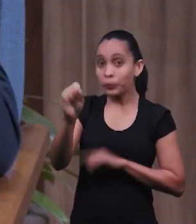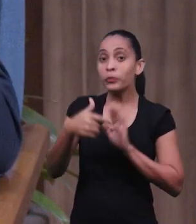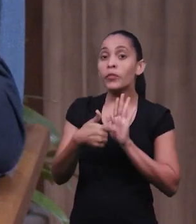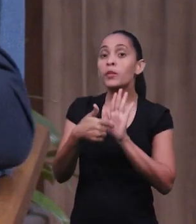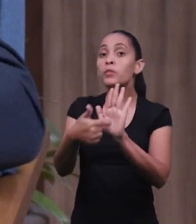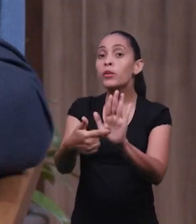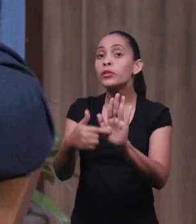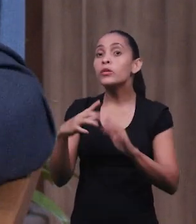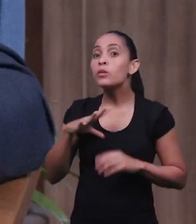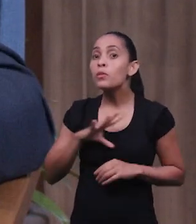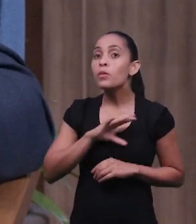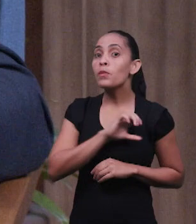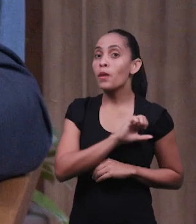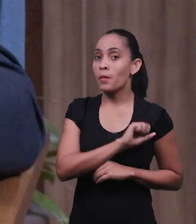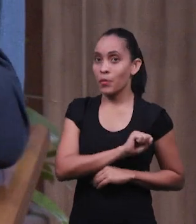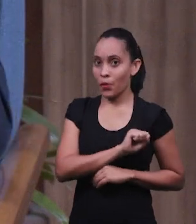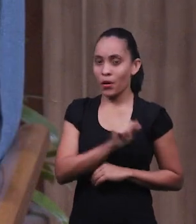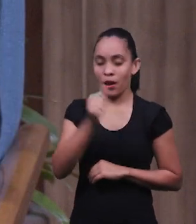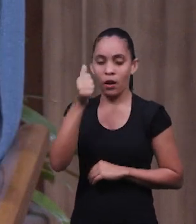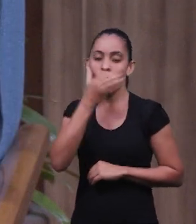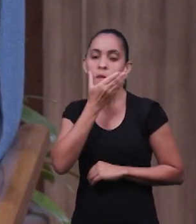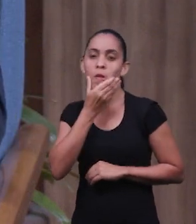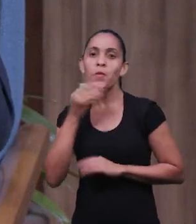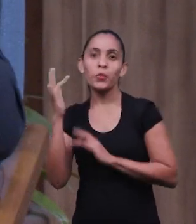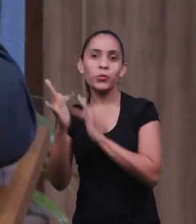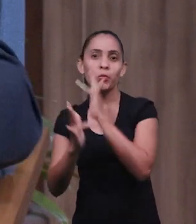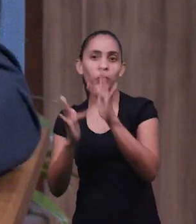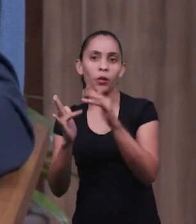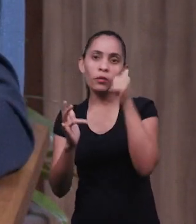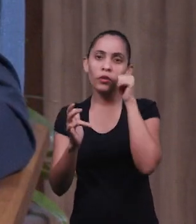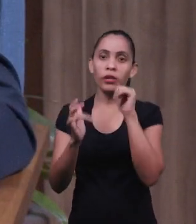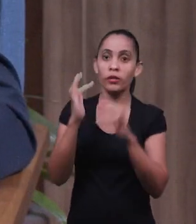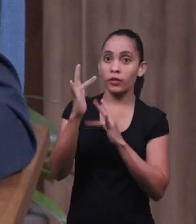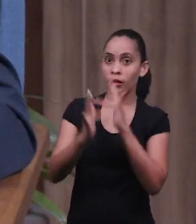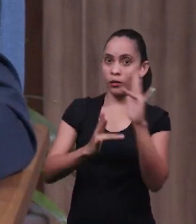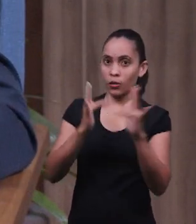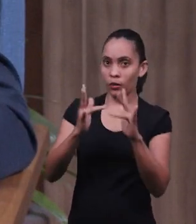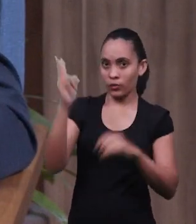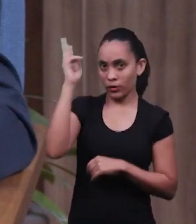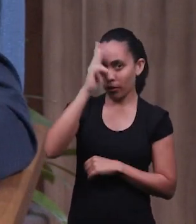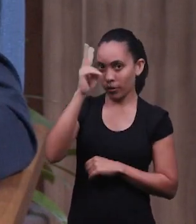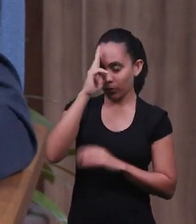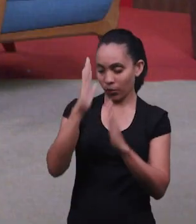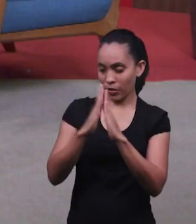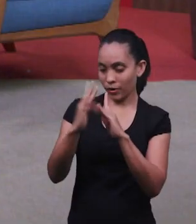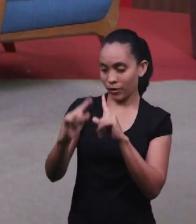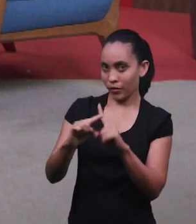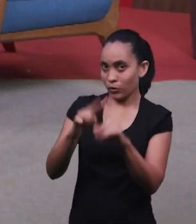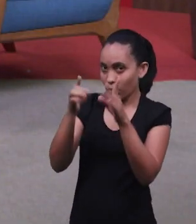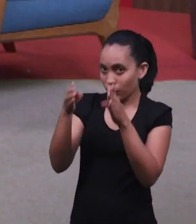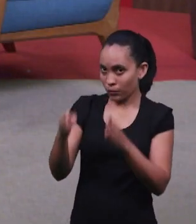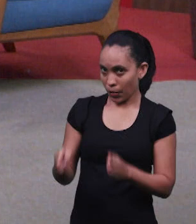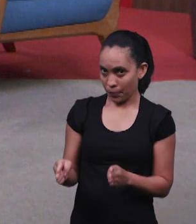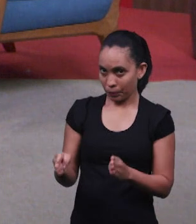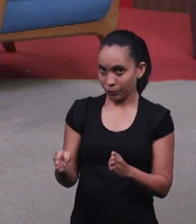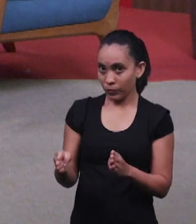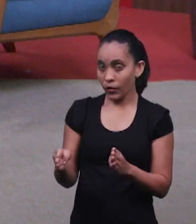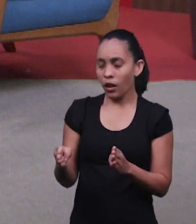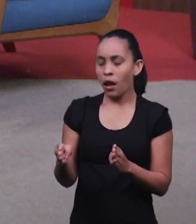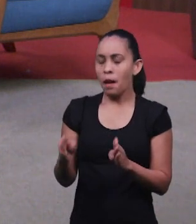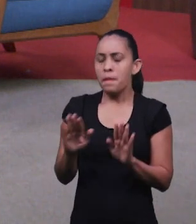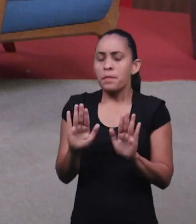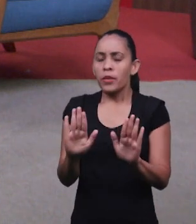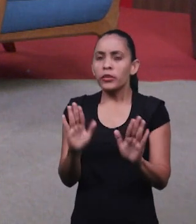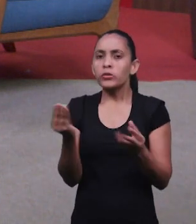cet amour grand et la posture si bien du fiancé comme de la fiancée dans toute l'histoire de l'Église fidèle.